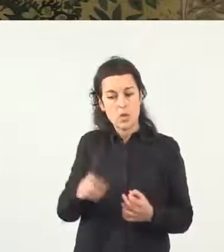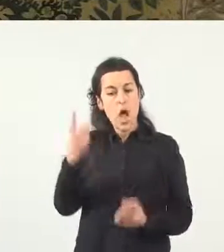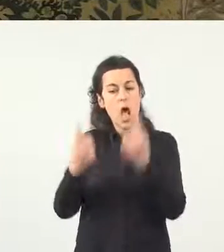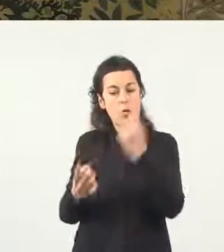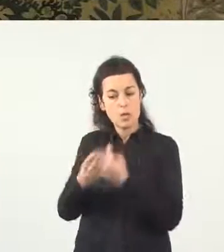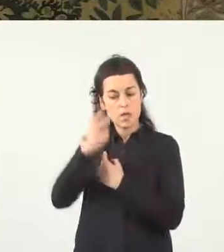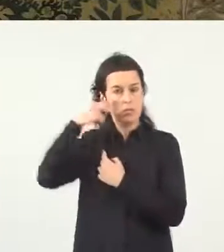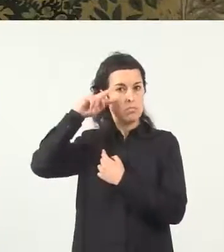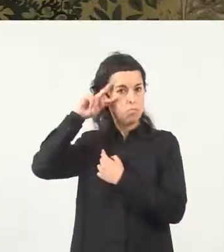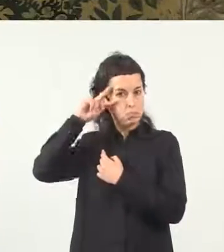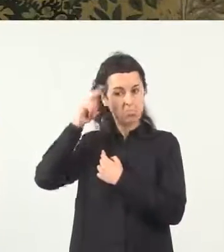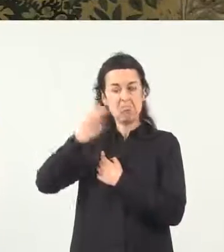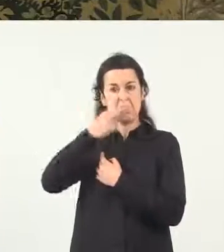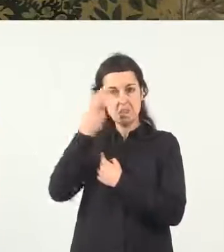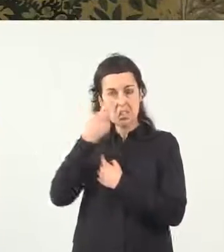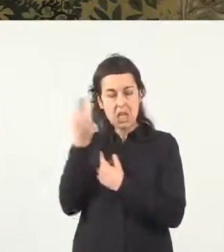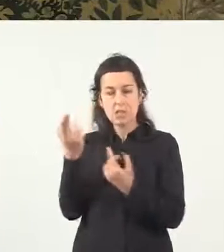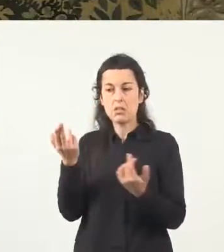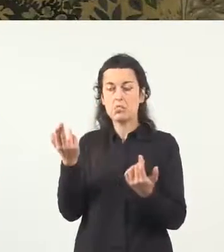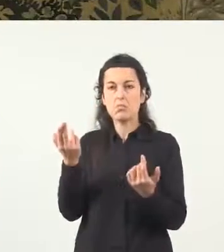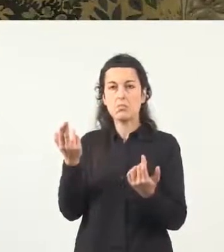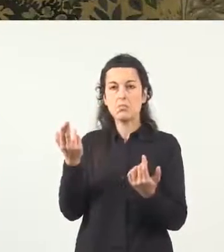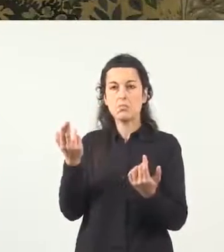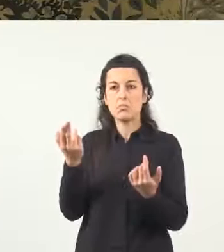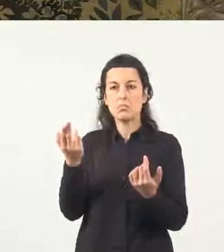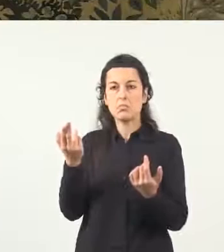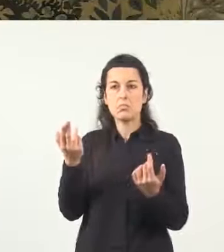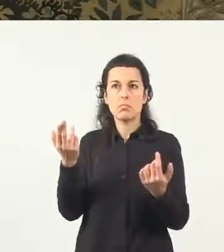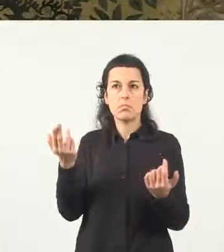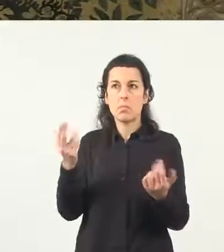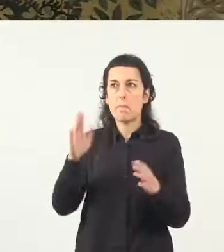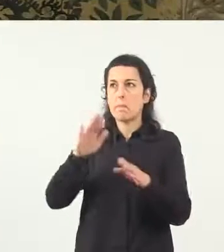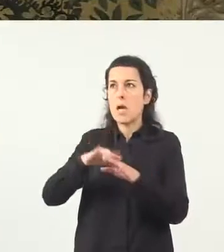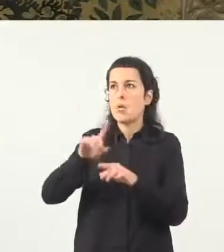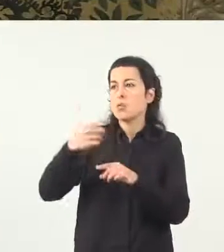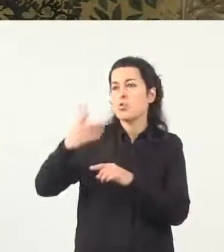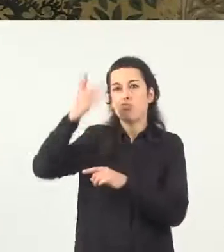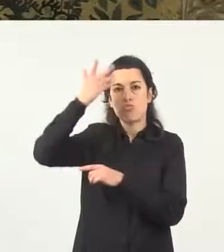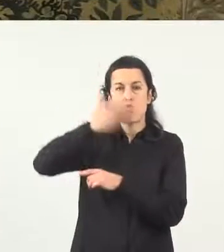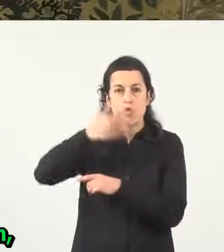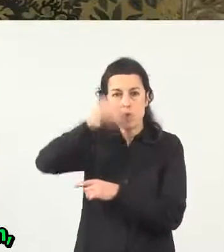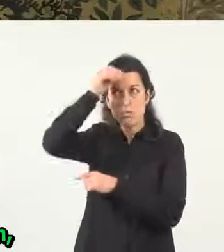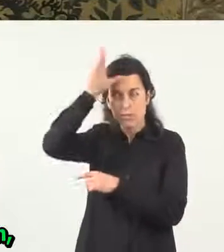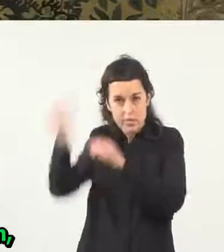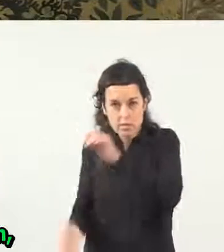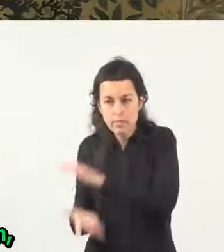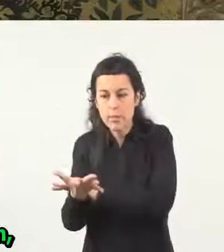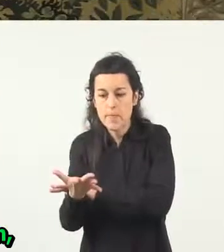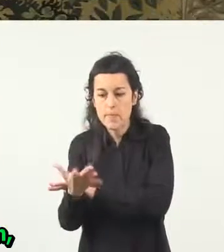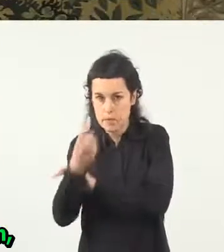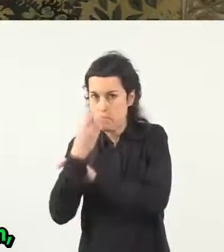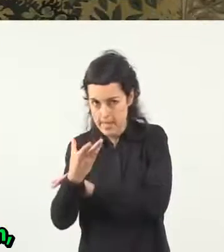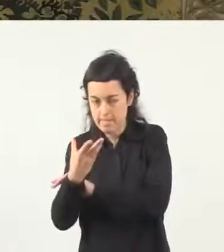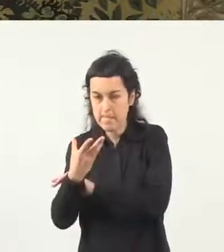batzuk, eta eukitzea pertsona batzuk, edo, hori, sortzeko ezagutza, vale? Baina pentsatu behar